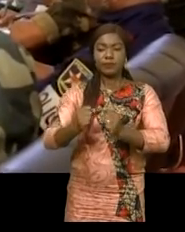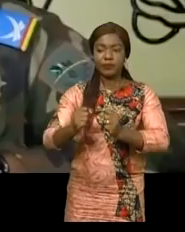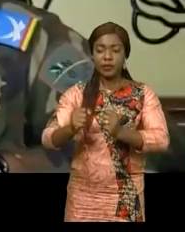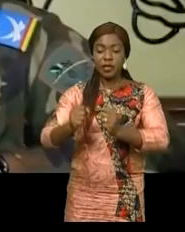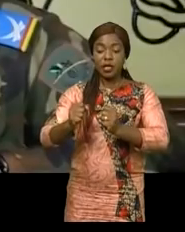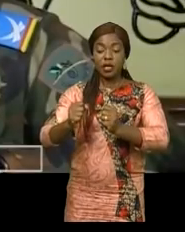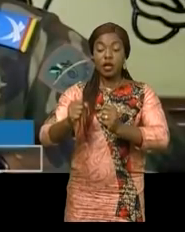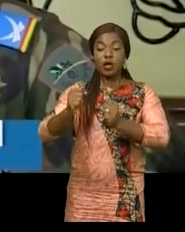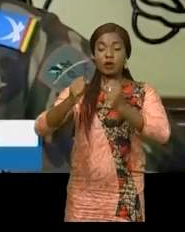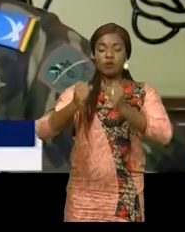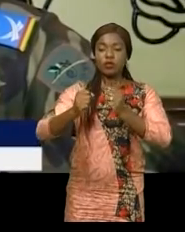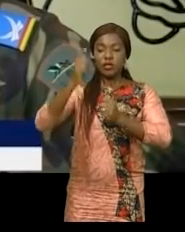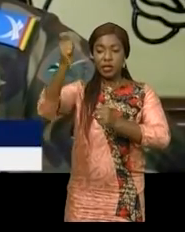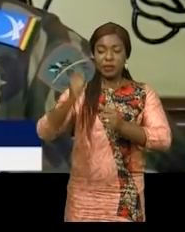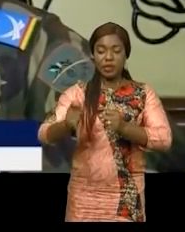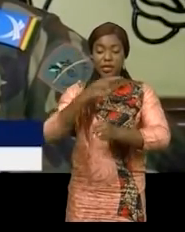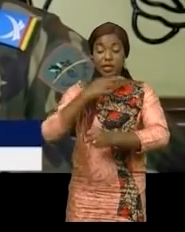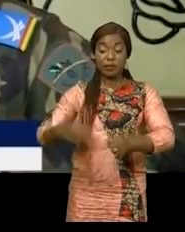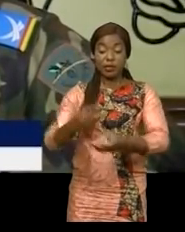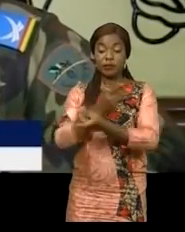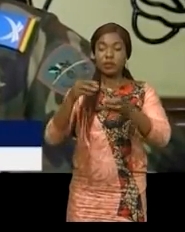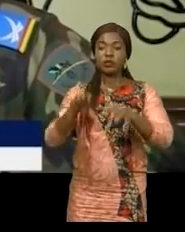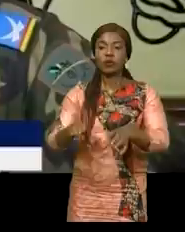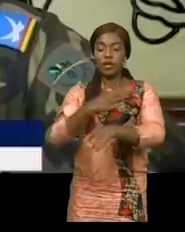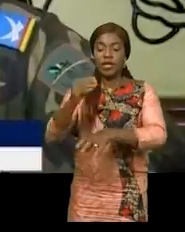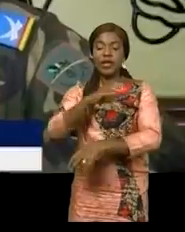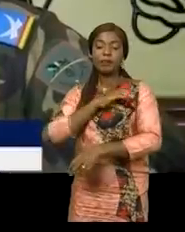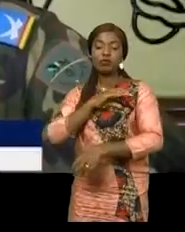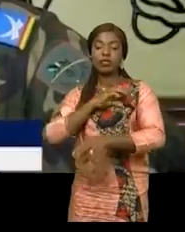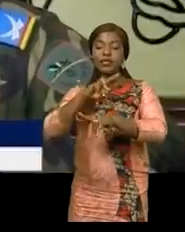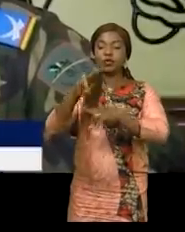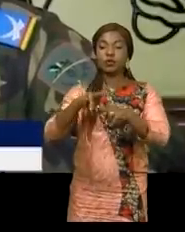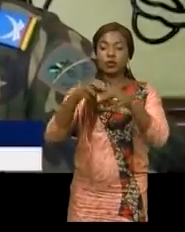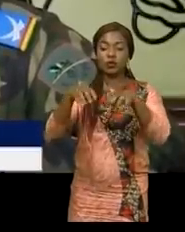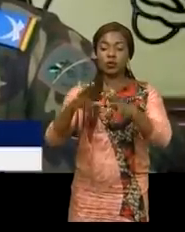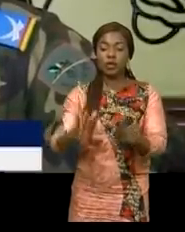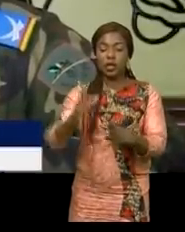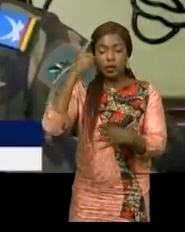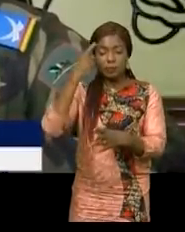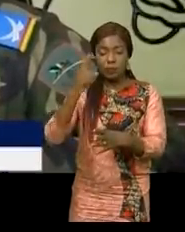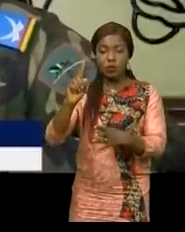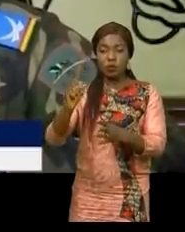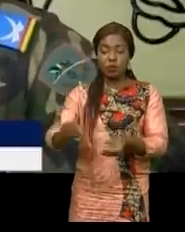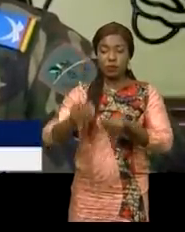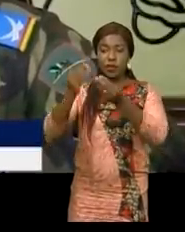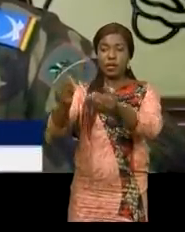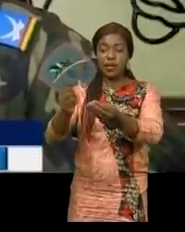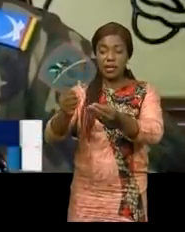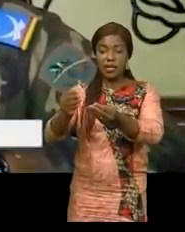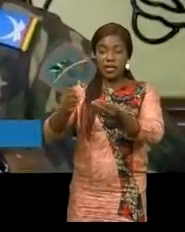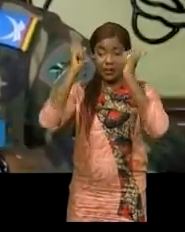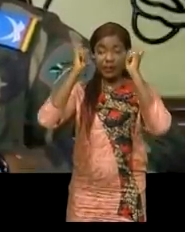la république démocratique du congo et de la police nationale congolaise pour maintenir la discipline